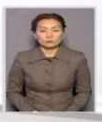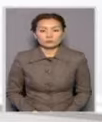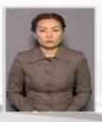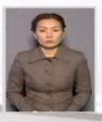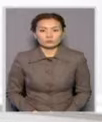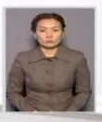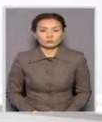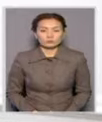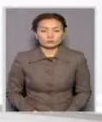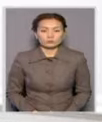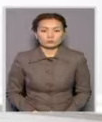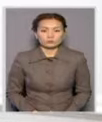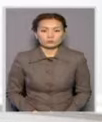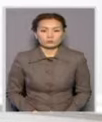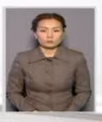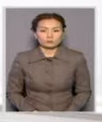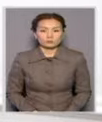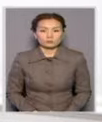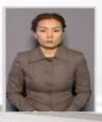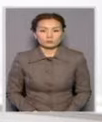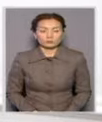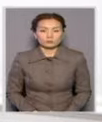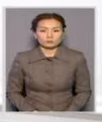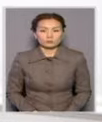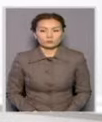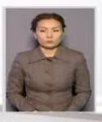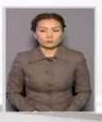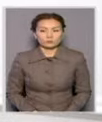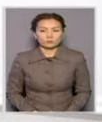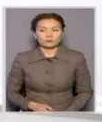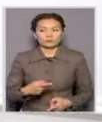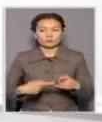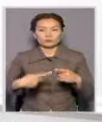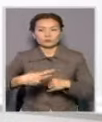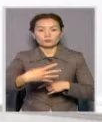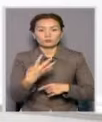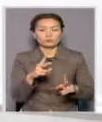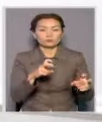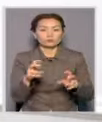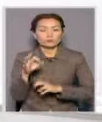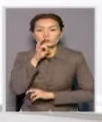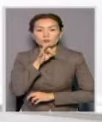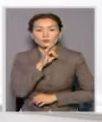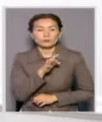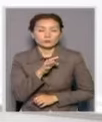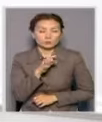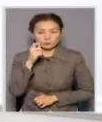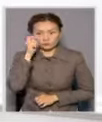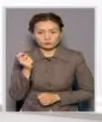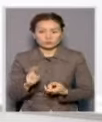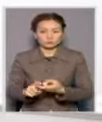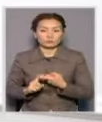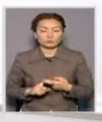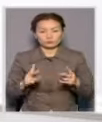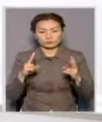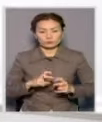фирма шахта от alawar дори дерме термин наполовину из 20 наименований лекарств связанных с украиной снова были